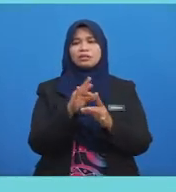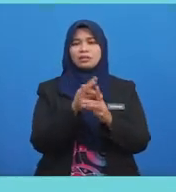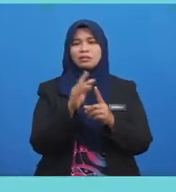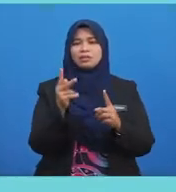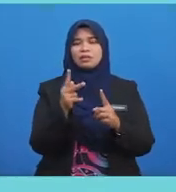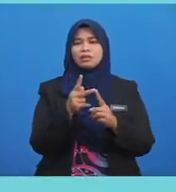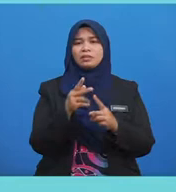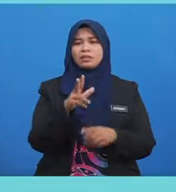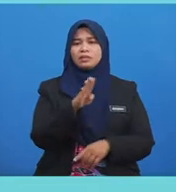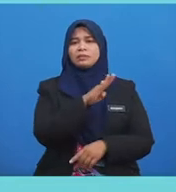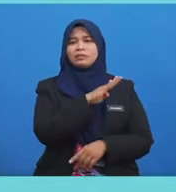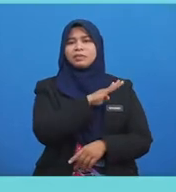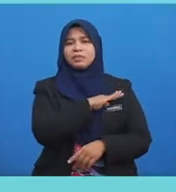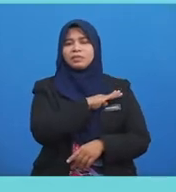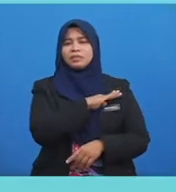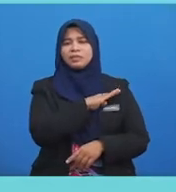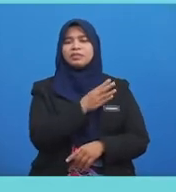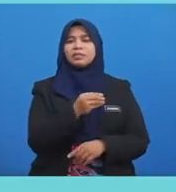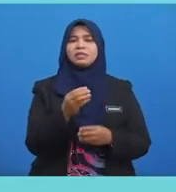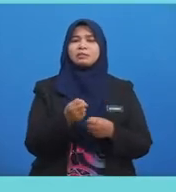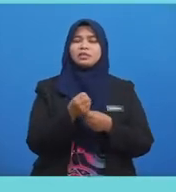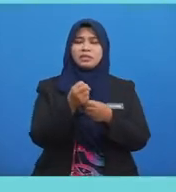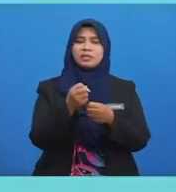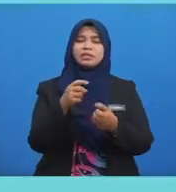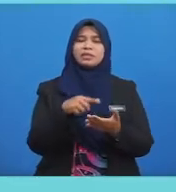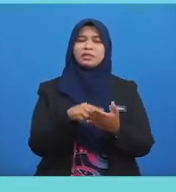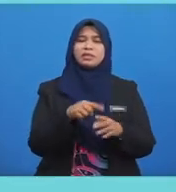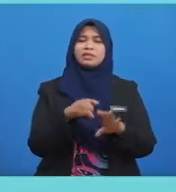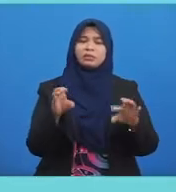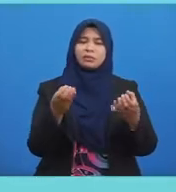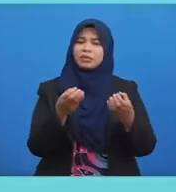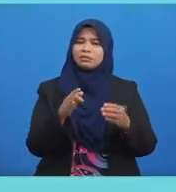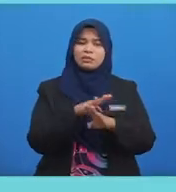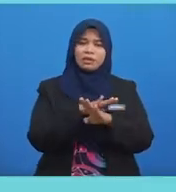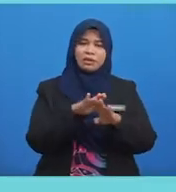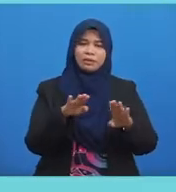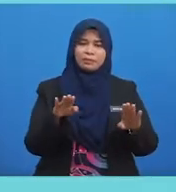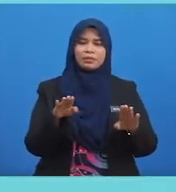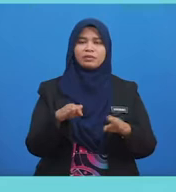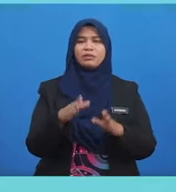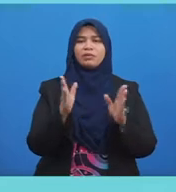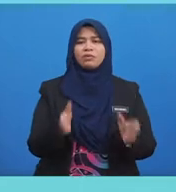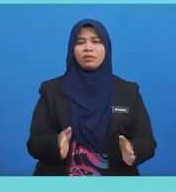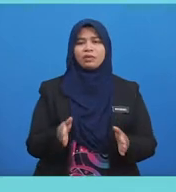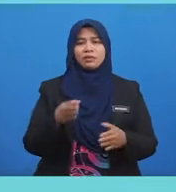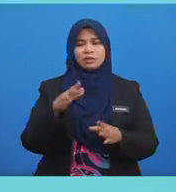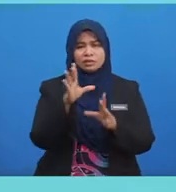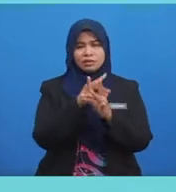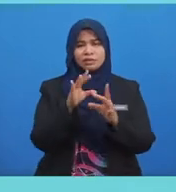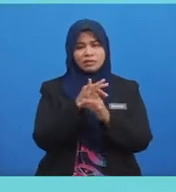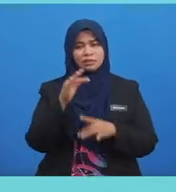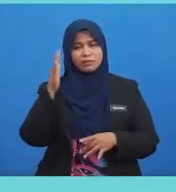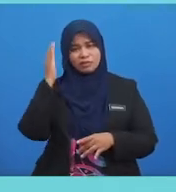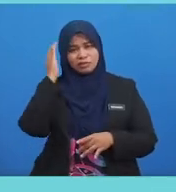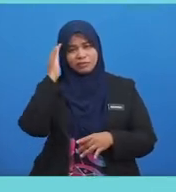Sarawak kepada kerajaan British. Dan penyerahan ini dibuat tanpa pengetahuan rakyat